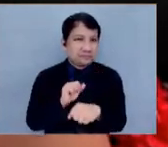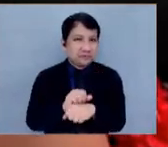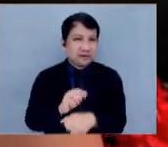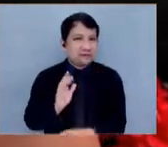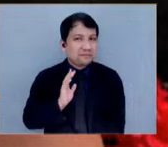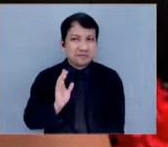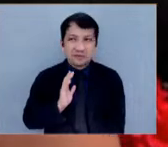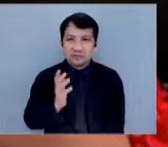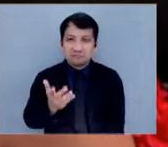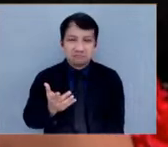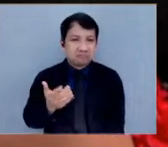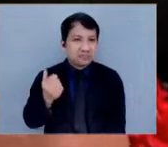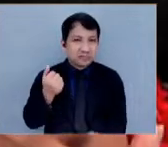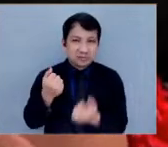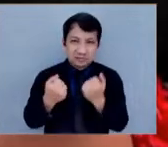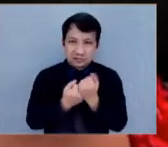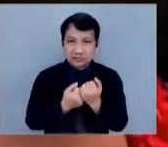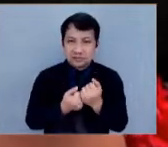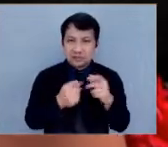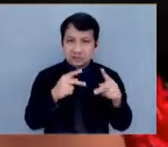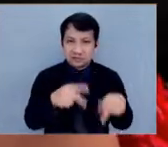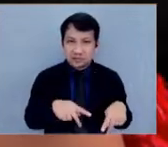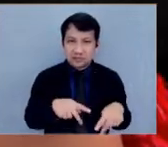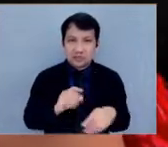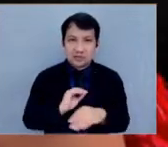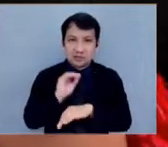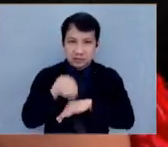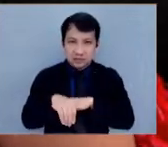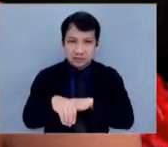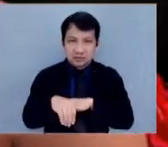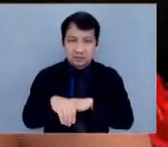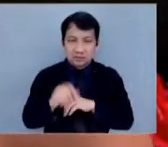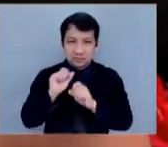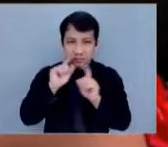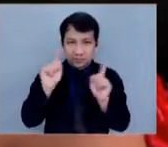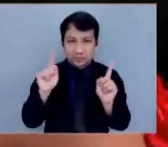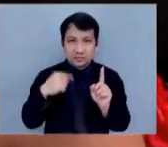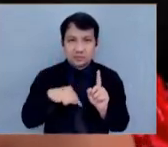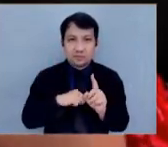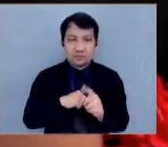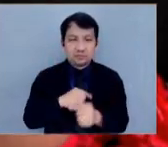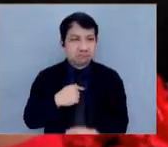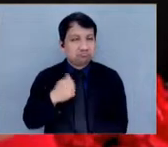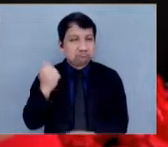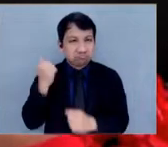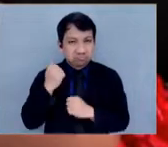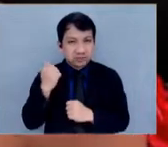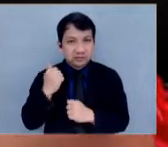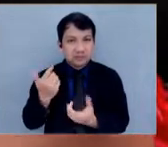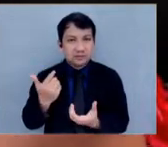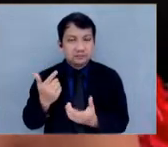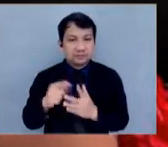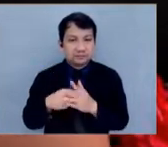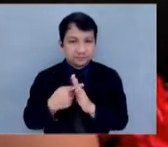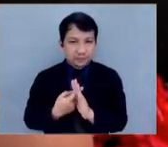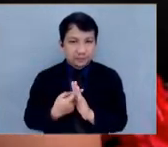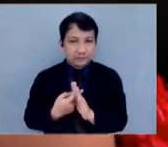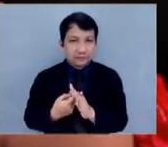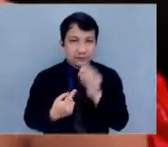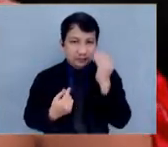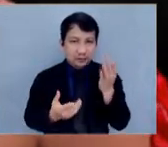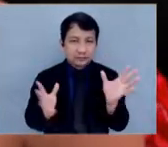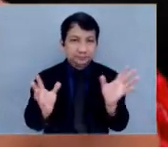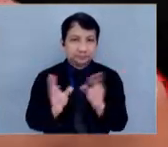then sinuportahan ng mga tao. So sobra kaming nagugulat. And I hope na ma-start ulit yung dati. Diba dati